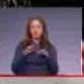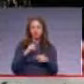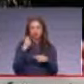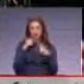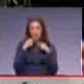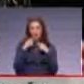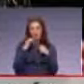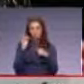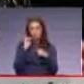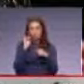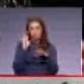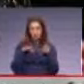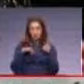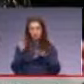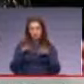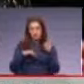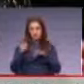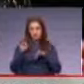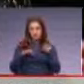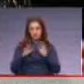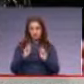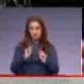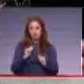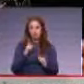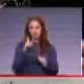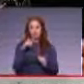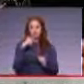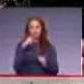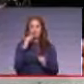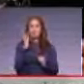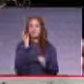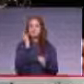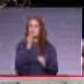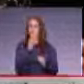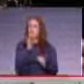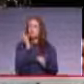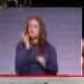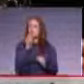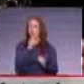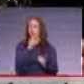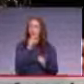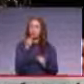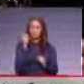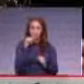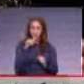حسن الامام، وبرده كنت عامله نفس الشخصيه، فالاثنين